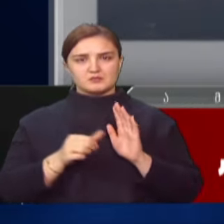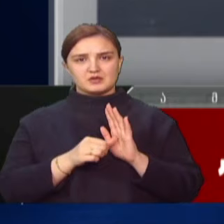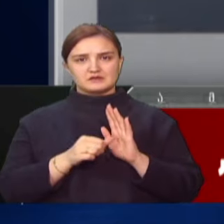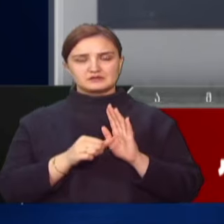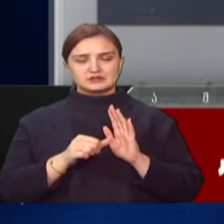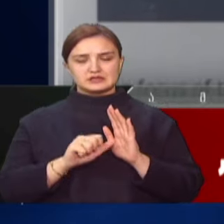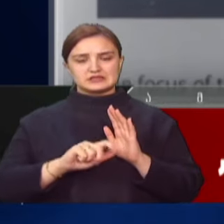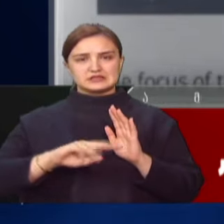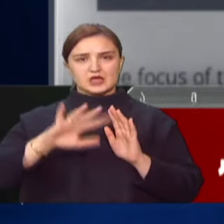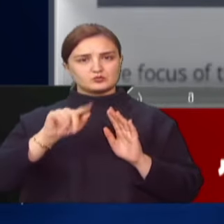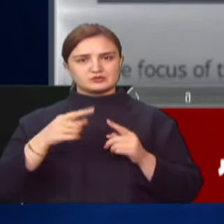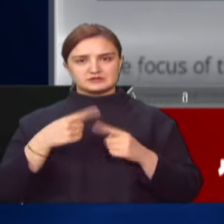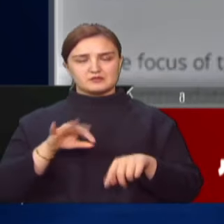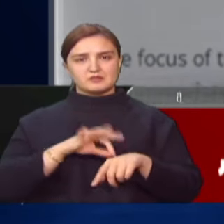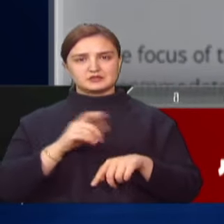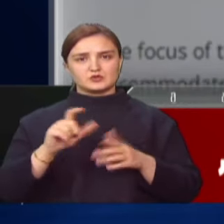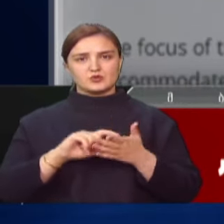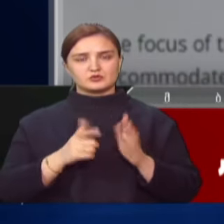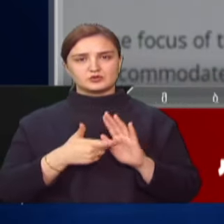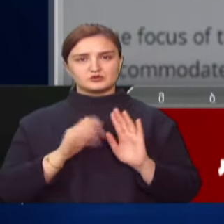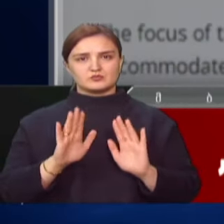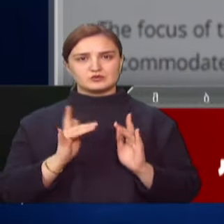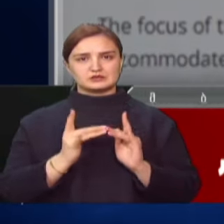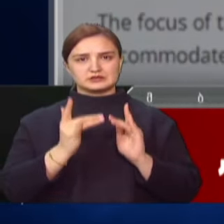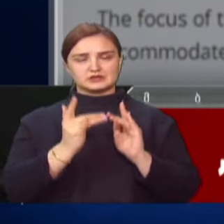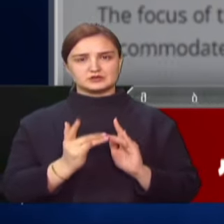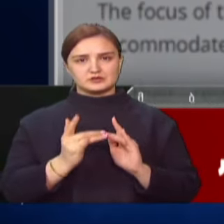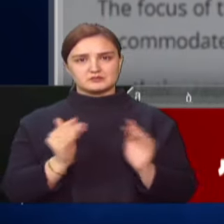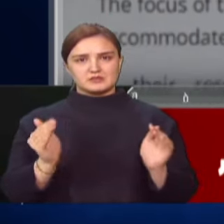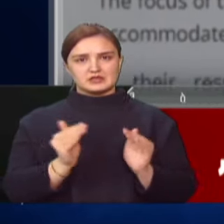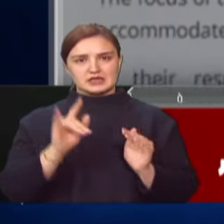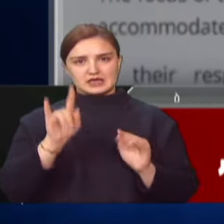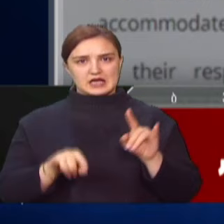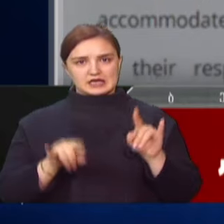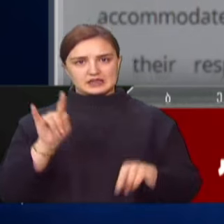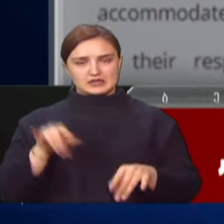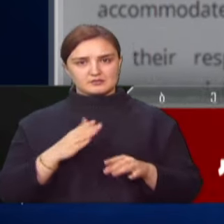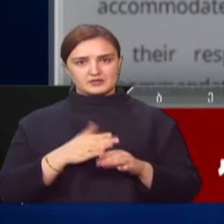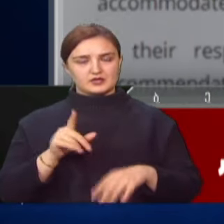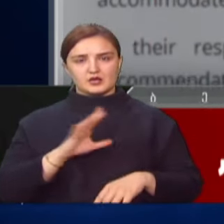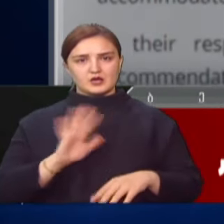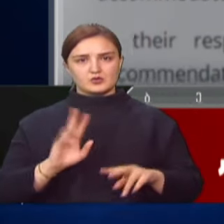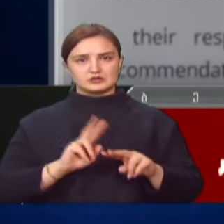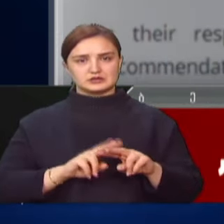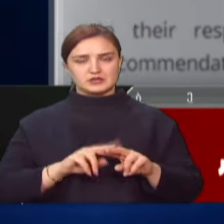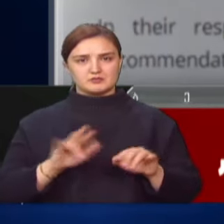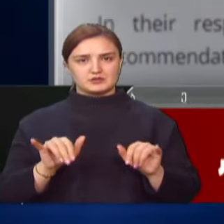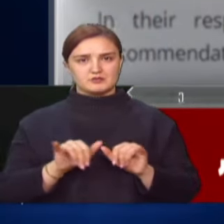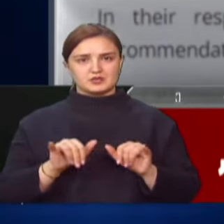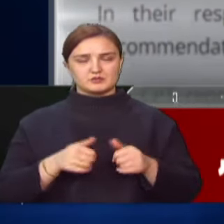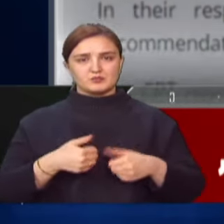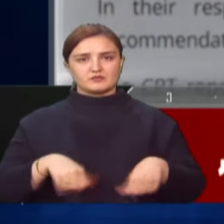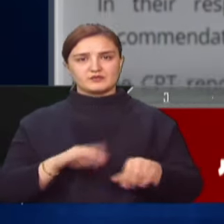სართულების ოთახებისა, სადაც პაციენტების ოთახებში ძირითადად მხოლოდ საწოლები და პატარა კარადები იყო განთავსებული, არ ჰქონდა სკამები და მაგიდები.